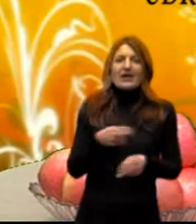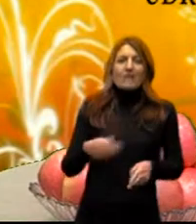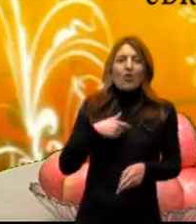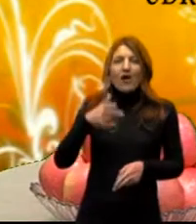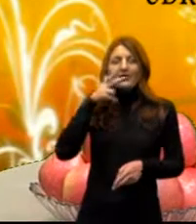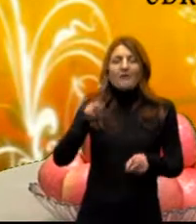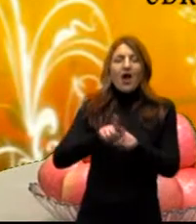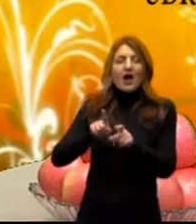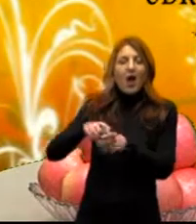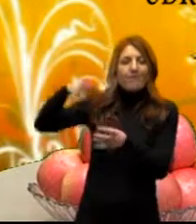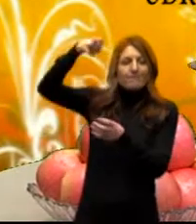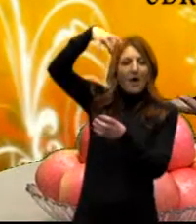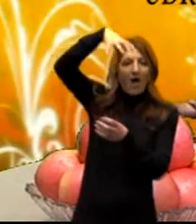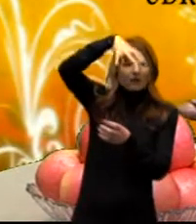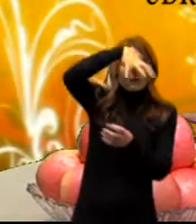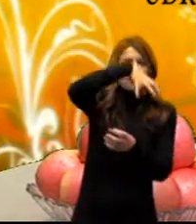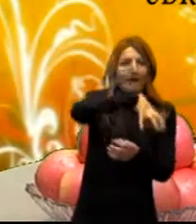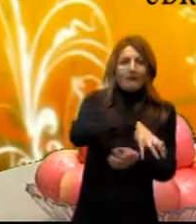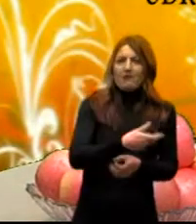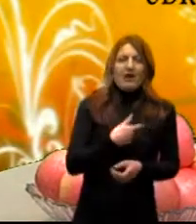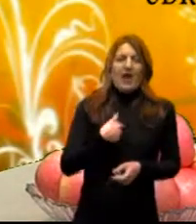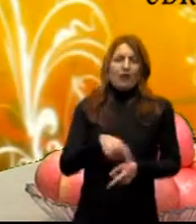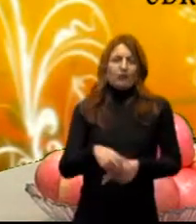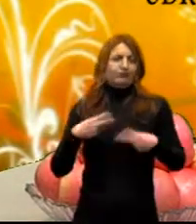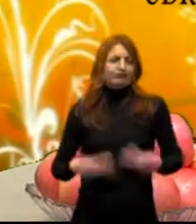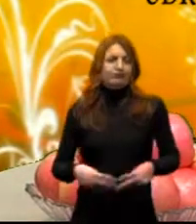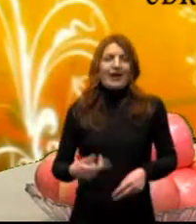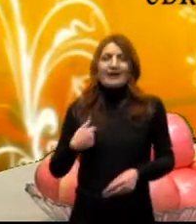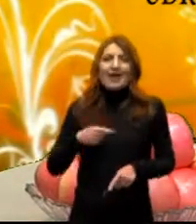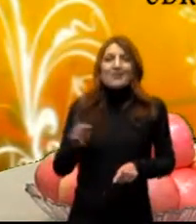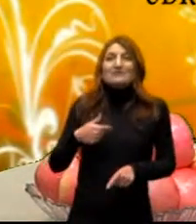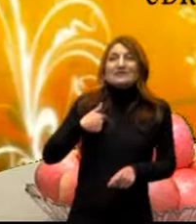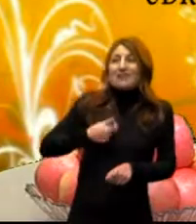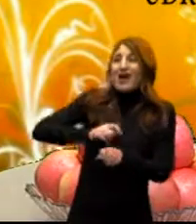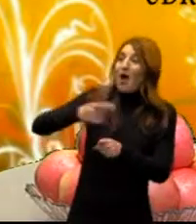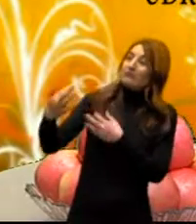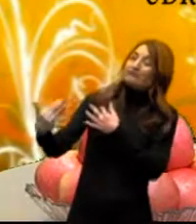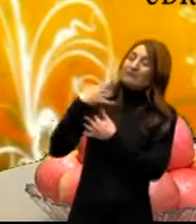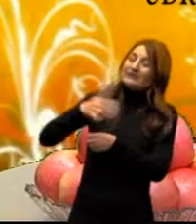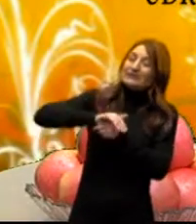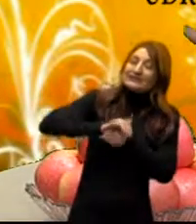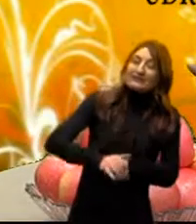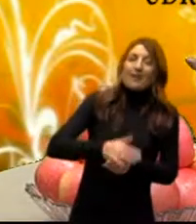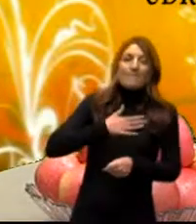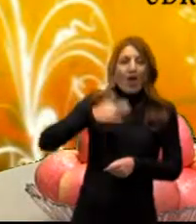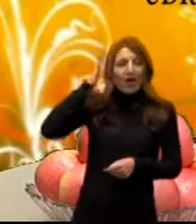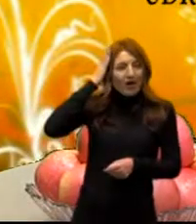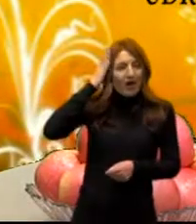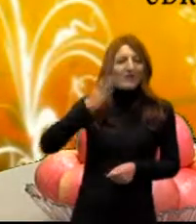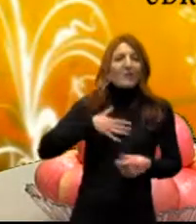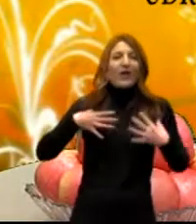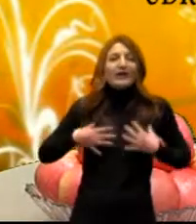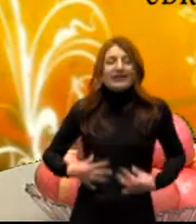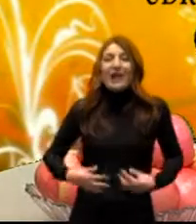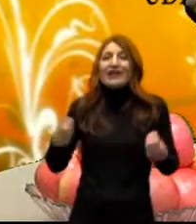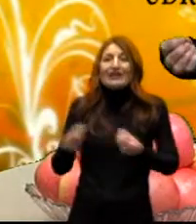s padobranom, jer znam koliko se toga bojim. I ja ne smijem sebe pritisnuti u, ni u svojoj glavi, ni u svom tijelu, ni u svojim željama s nečim